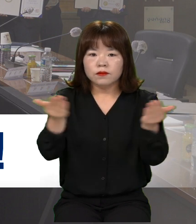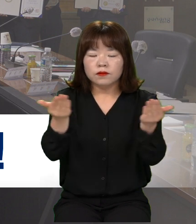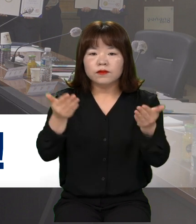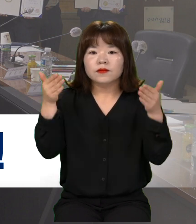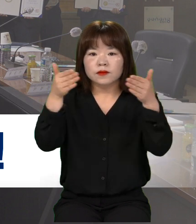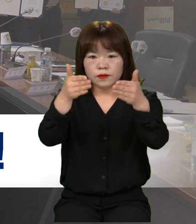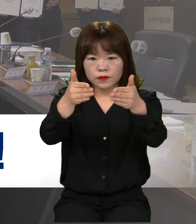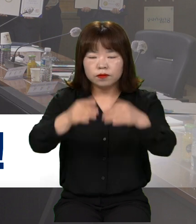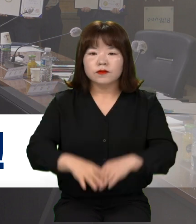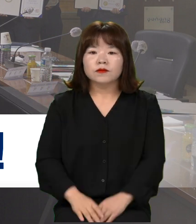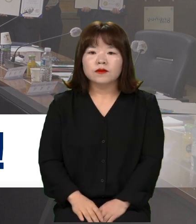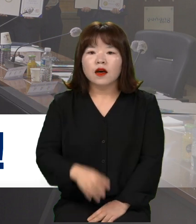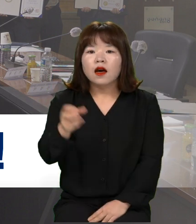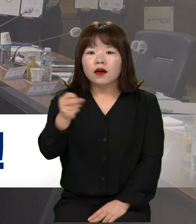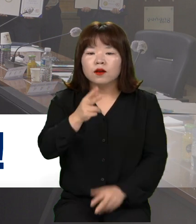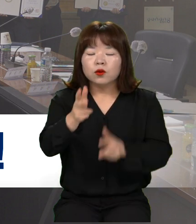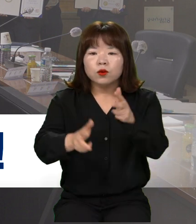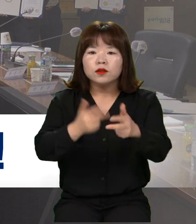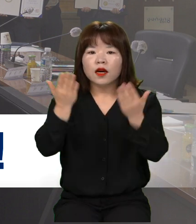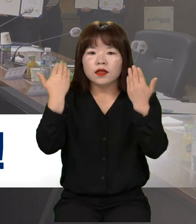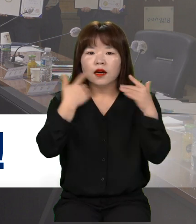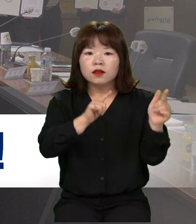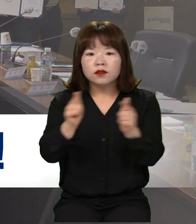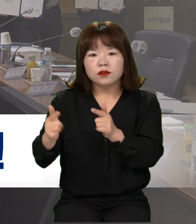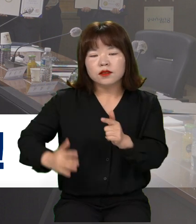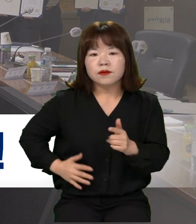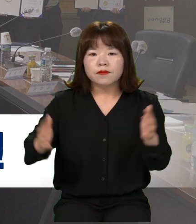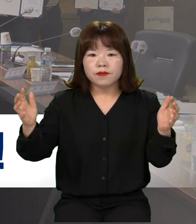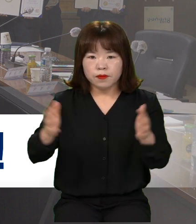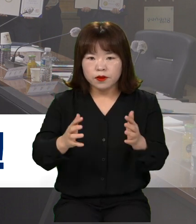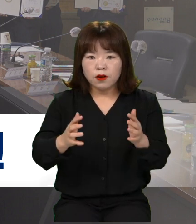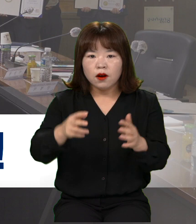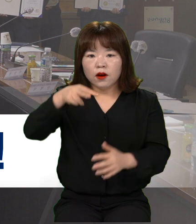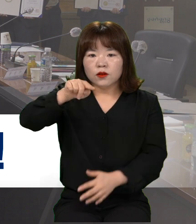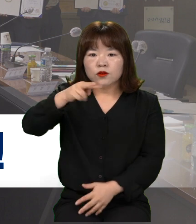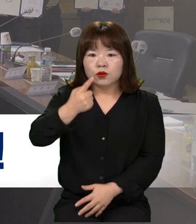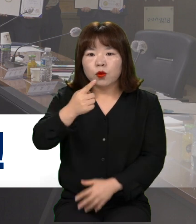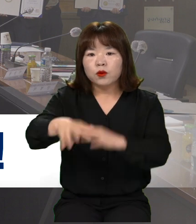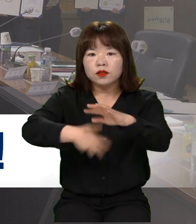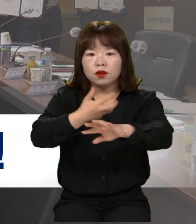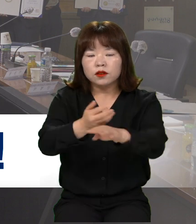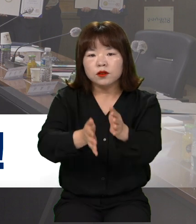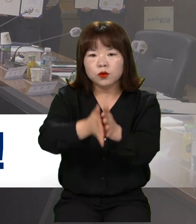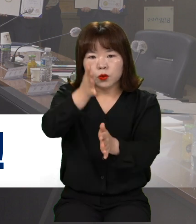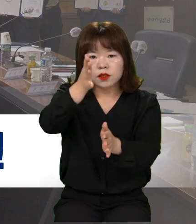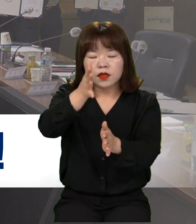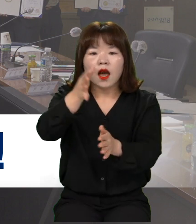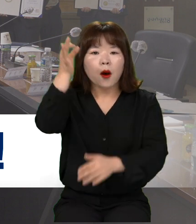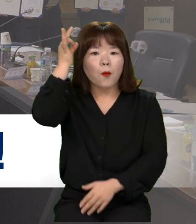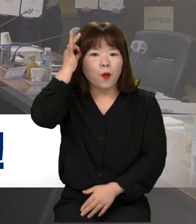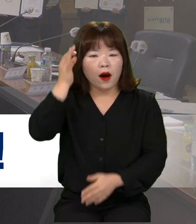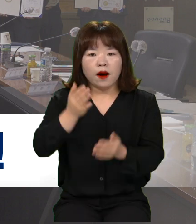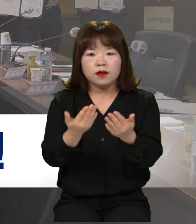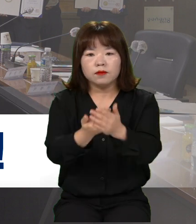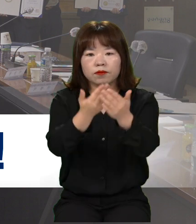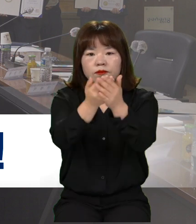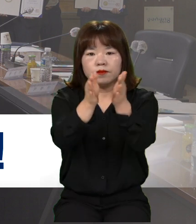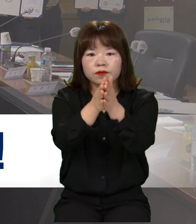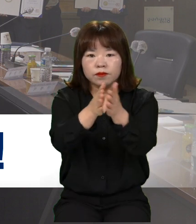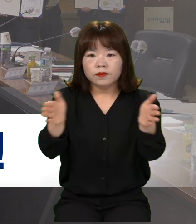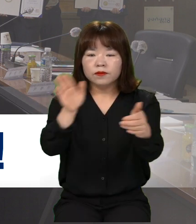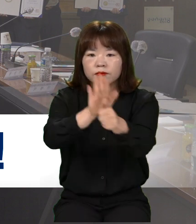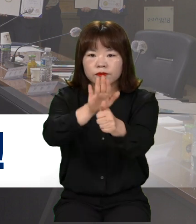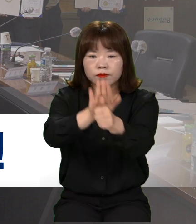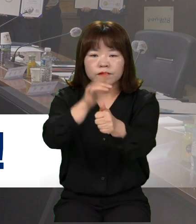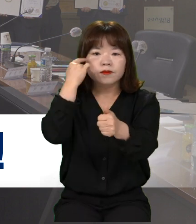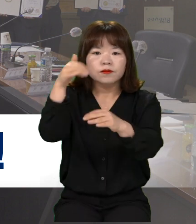확대 행정력을 집중하고 있는데요 이에 더해 산학연관이 힘을 합쳐 수소 에너지 글로벌 혁신도시 포항에 본격